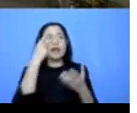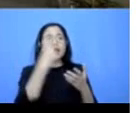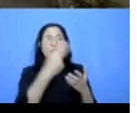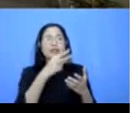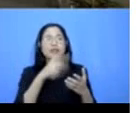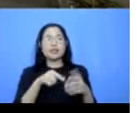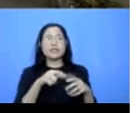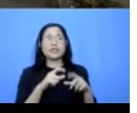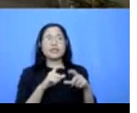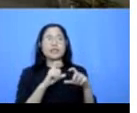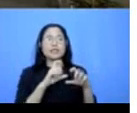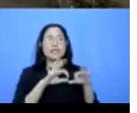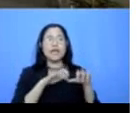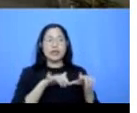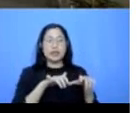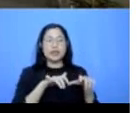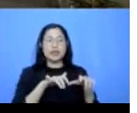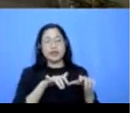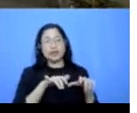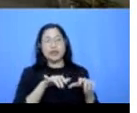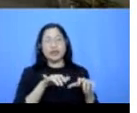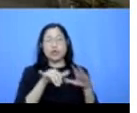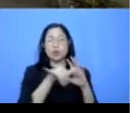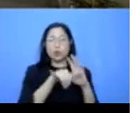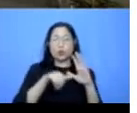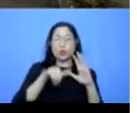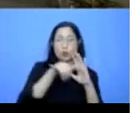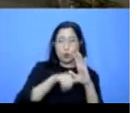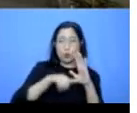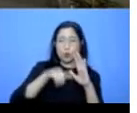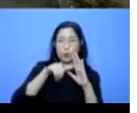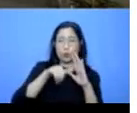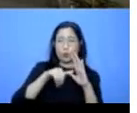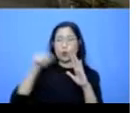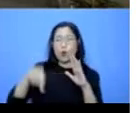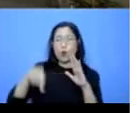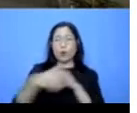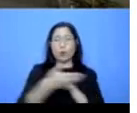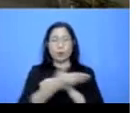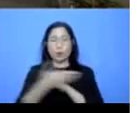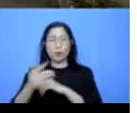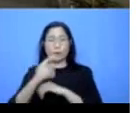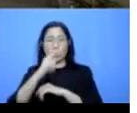Bapak dan Ibu sekarang sedang melihat pelatihan ini di